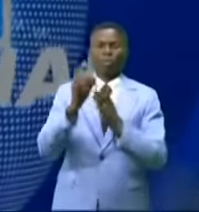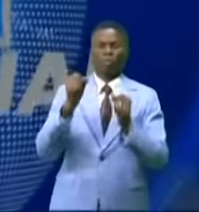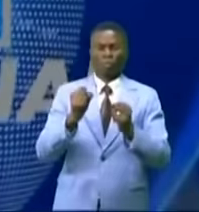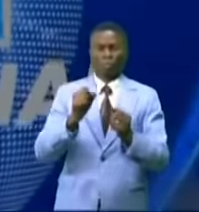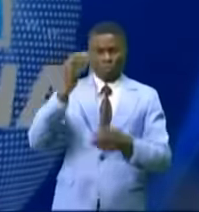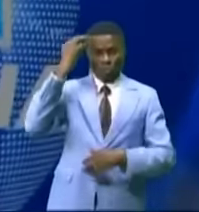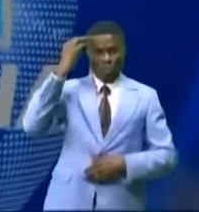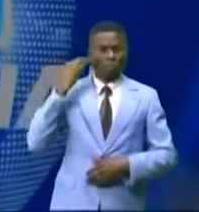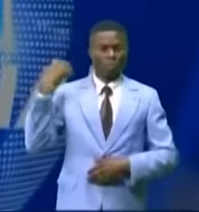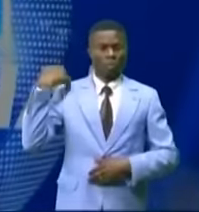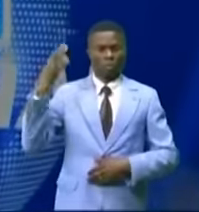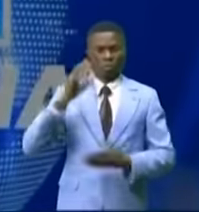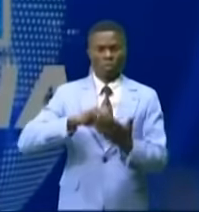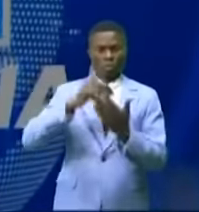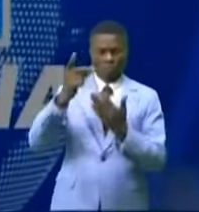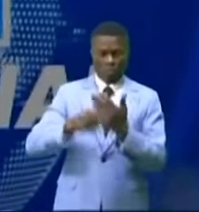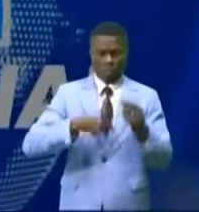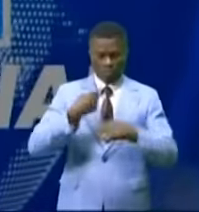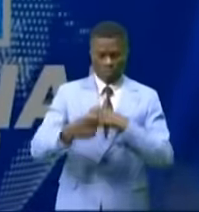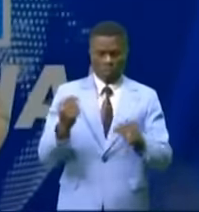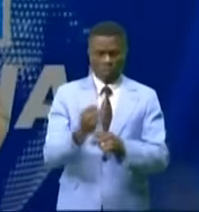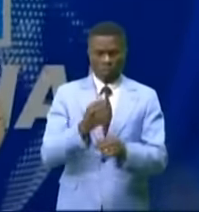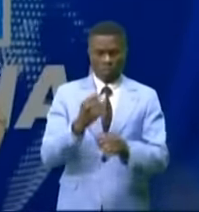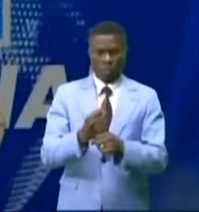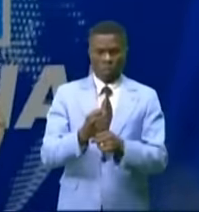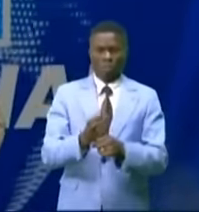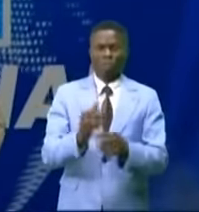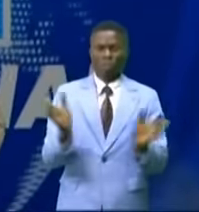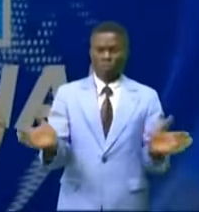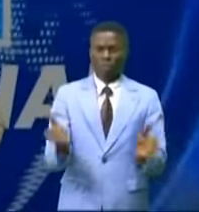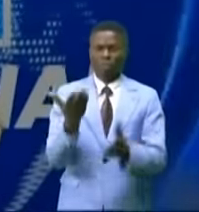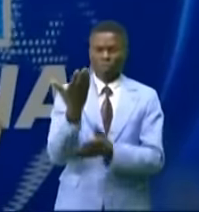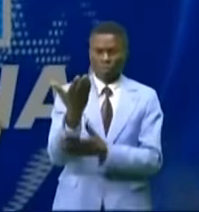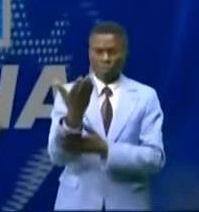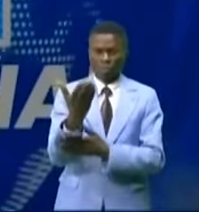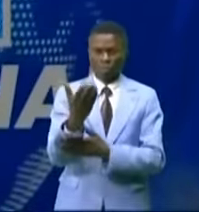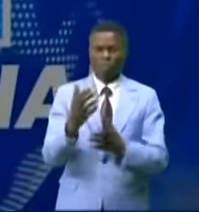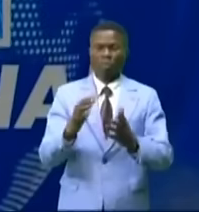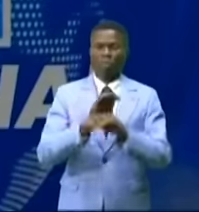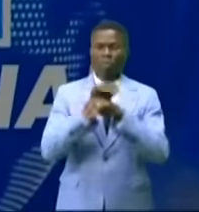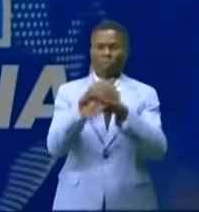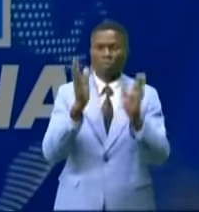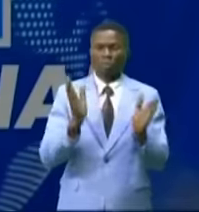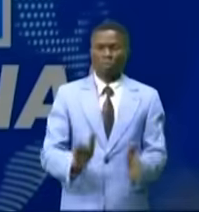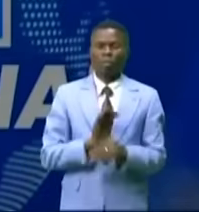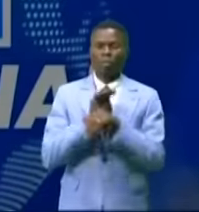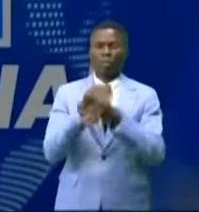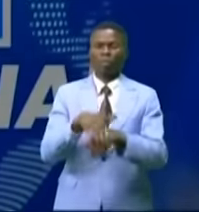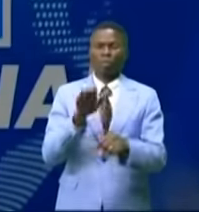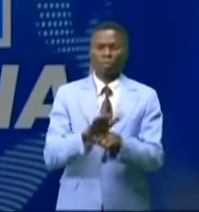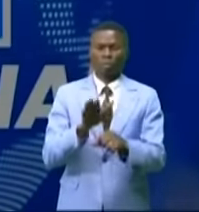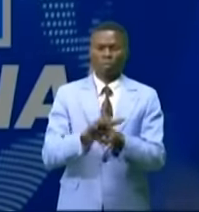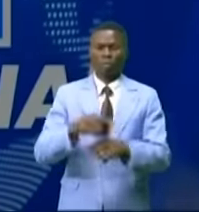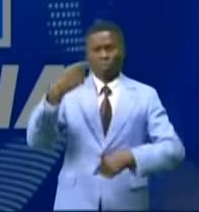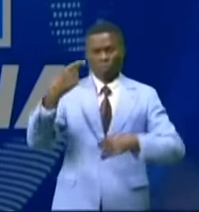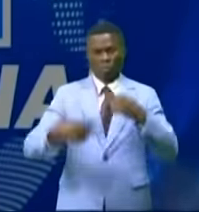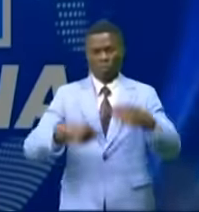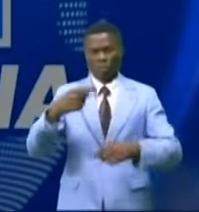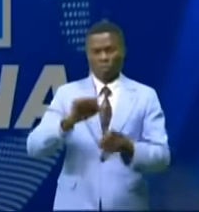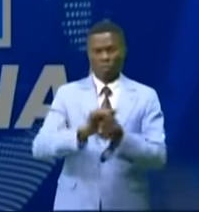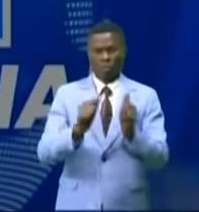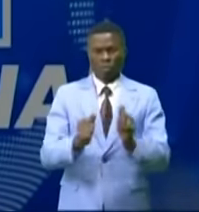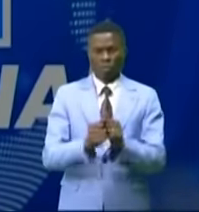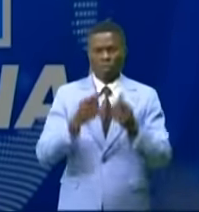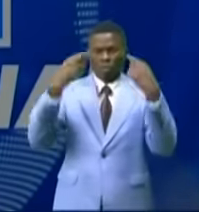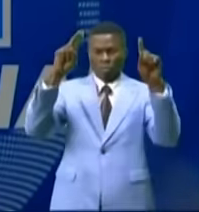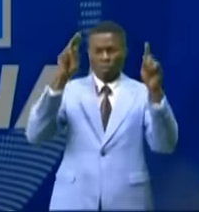Plan, qui a ouvert ses travaux, a exhorté les participants à contribuer activement aux discussions sur l'atteinte